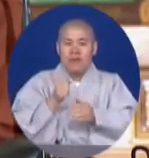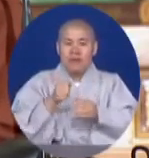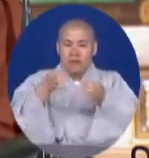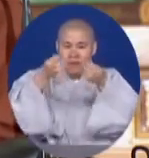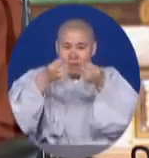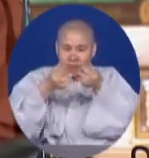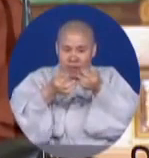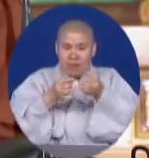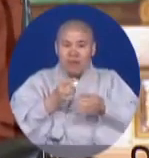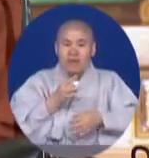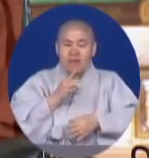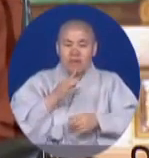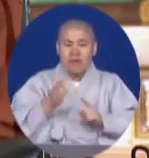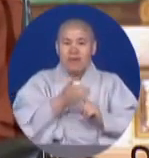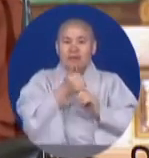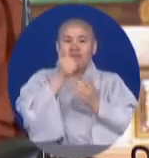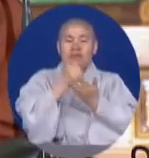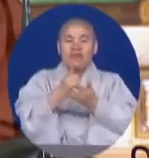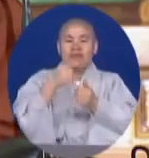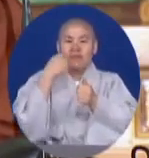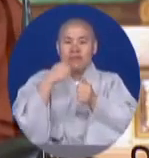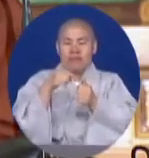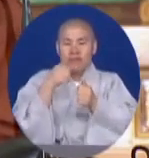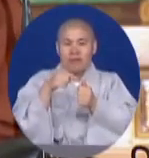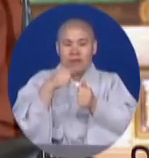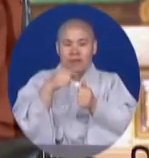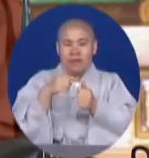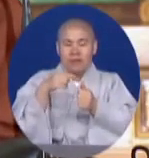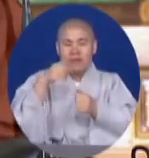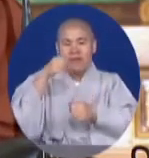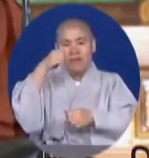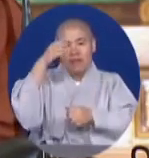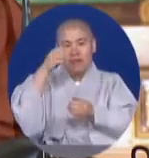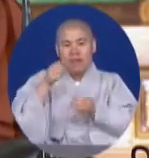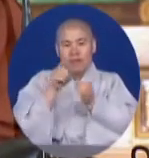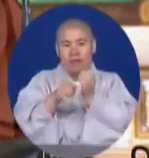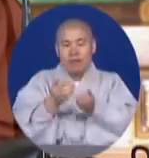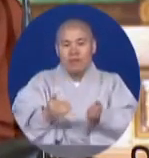비춰봐야만이 부처님의 가르침이 등불이 돼서